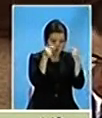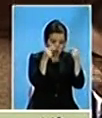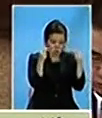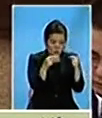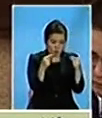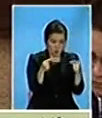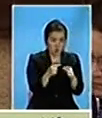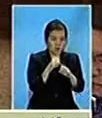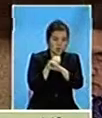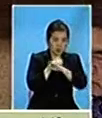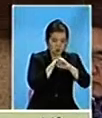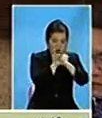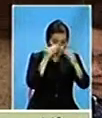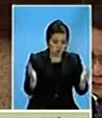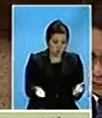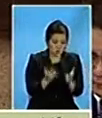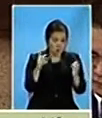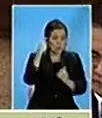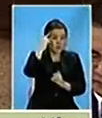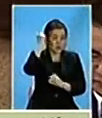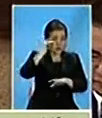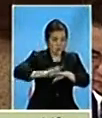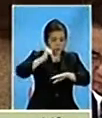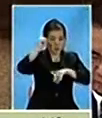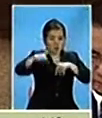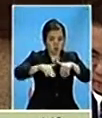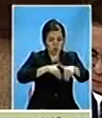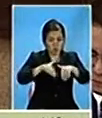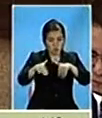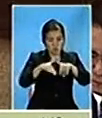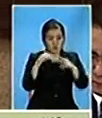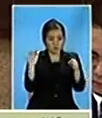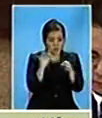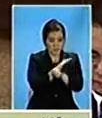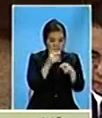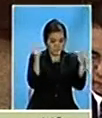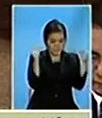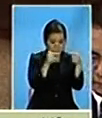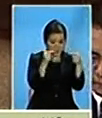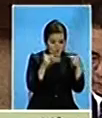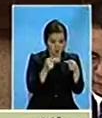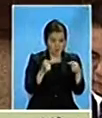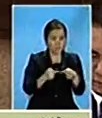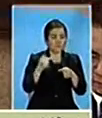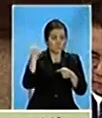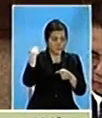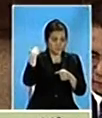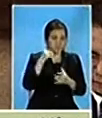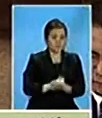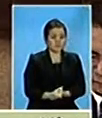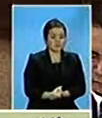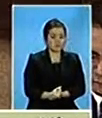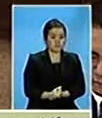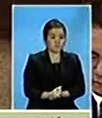ติคุ้มครองและส่งเสริมภูมิปัญญาการแพทย์แผนไทยโดยครบถ้วนนะครับเว้นแต่คำว่าสัตว์เท่านั้นนอกจากนั้นนะ